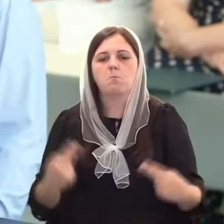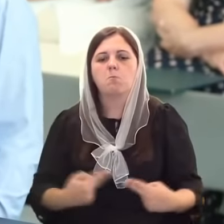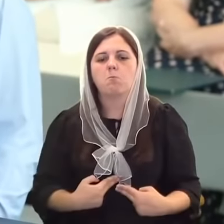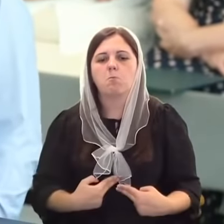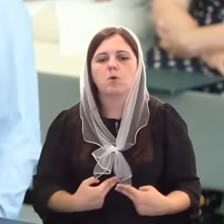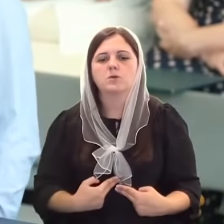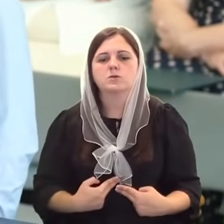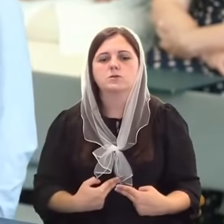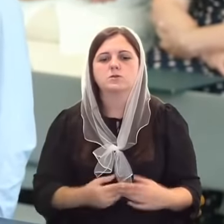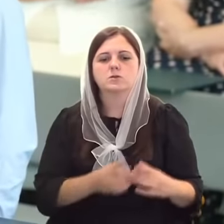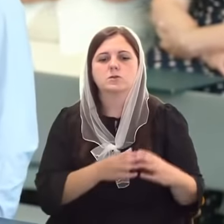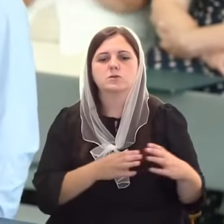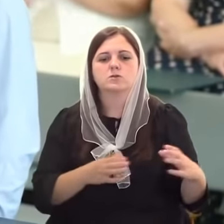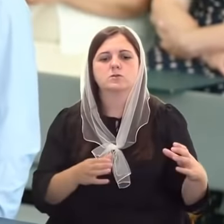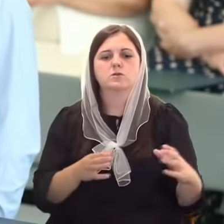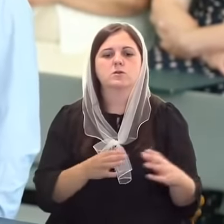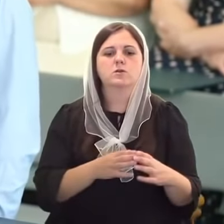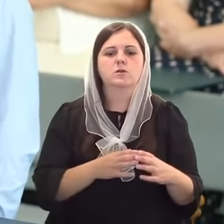нем, знаете,